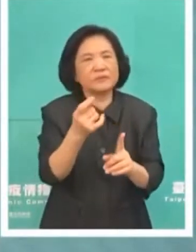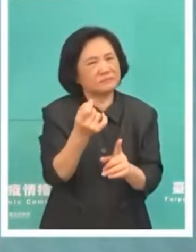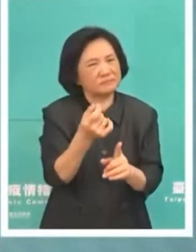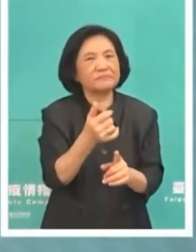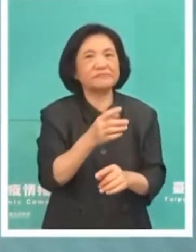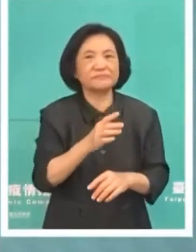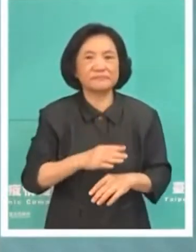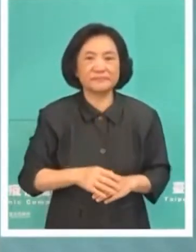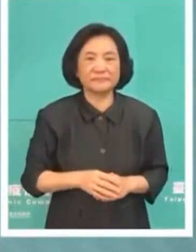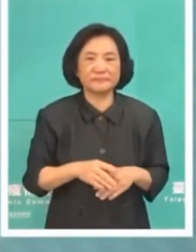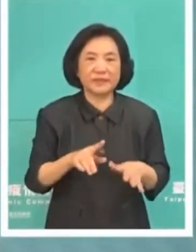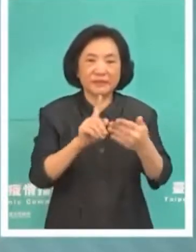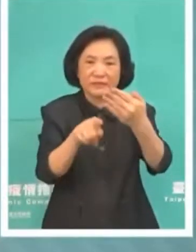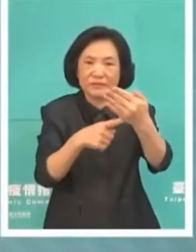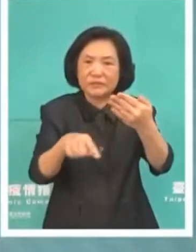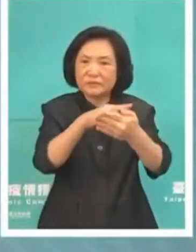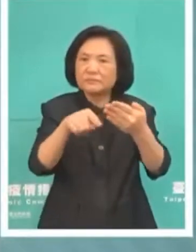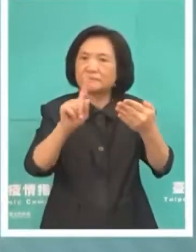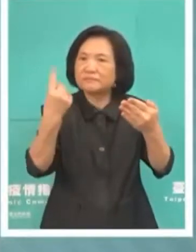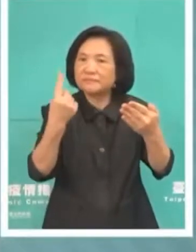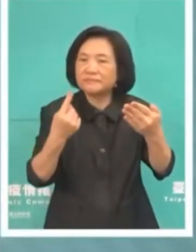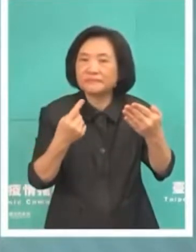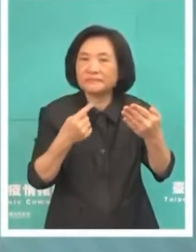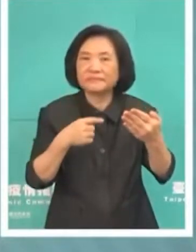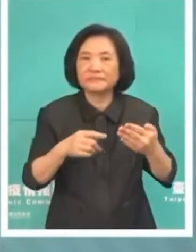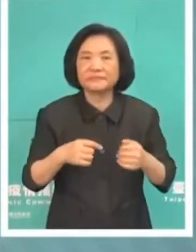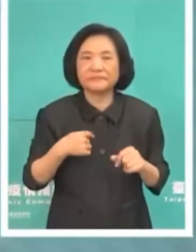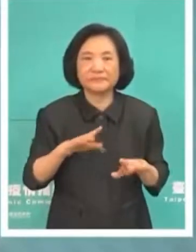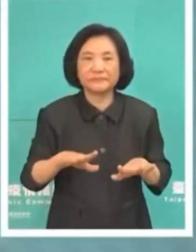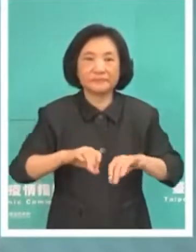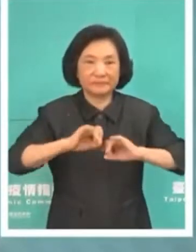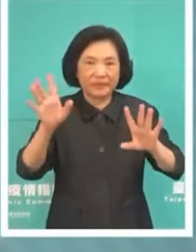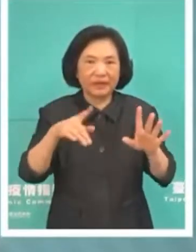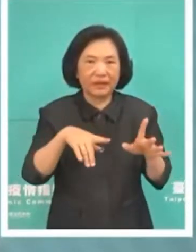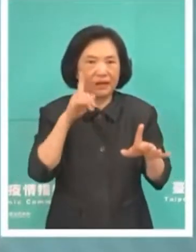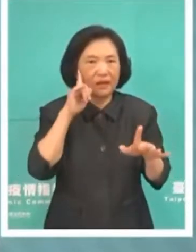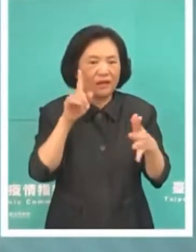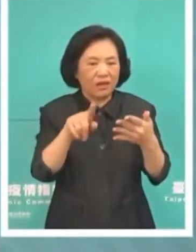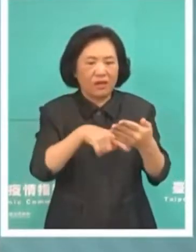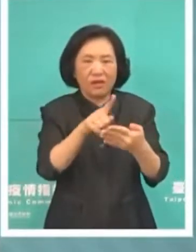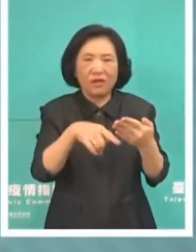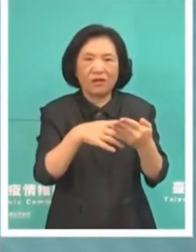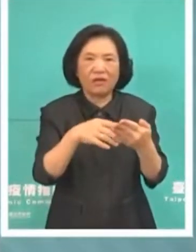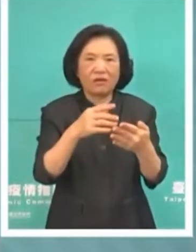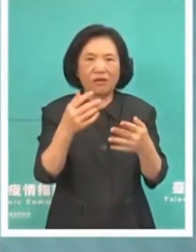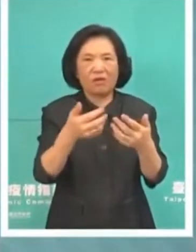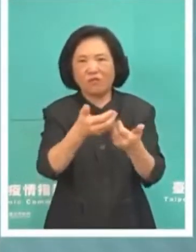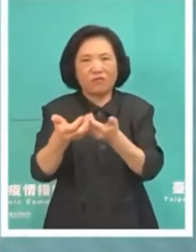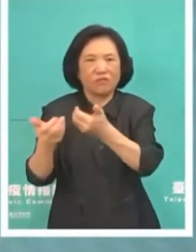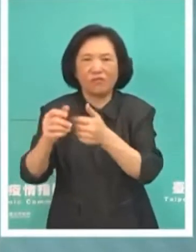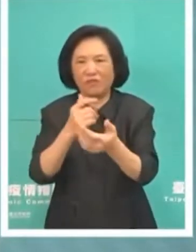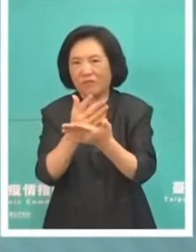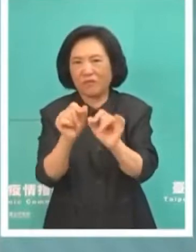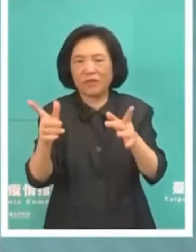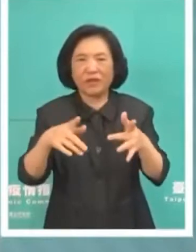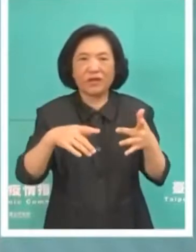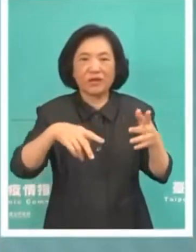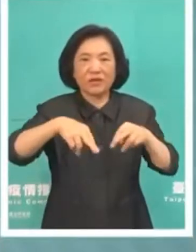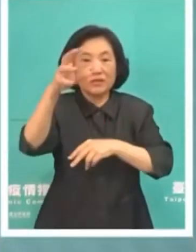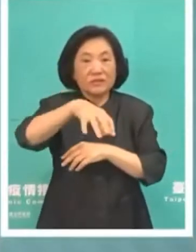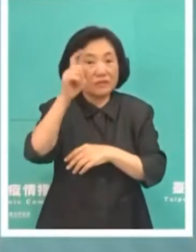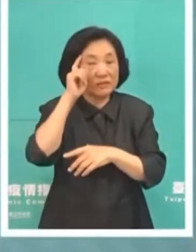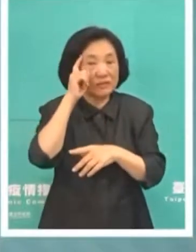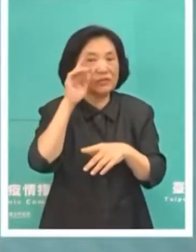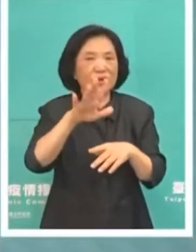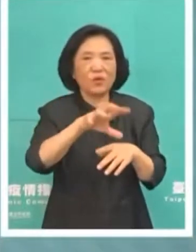看看哦，这九例到底从哪里来的？答案是。相当分散的哦，一二三六个行政区，每个行